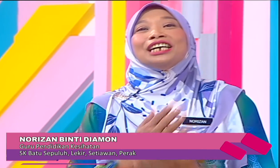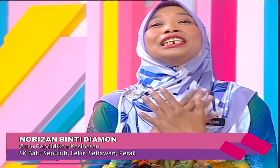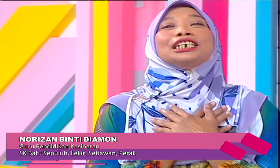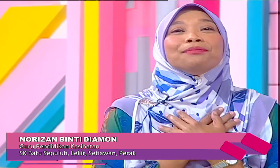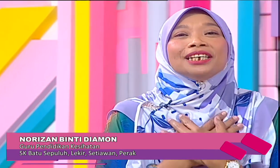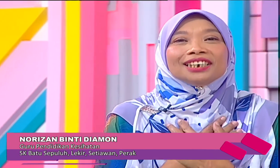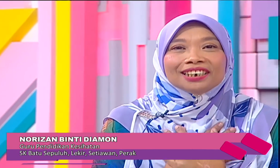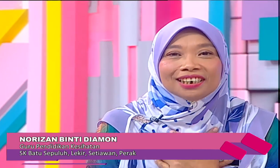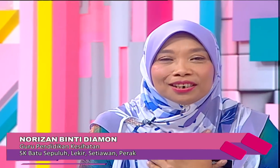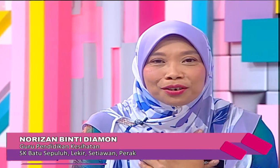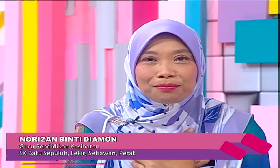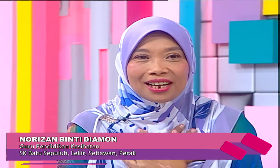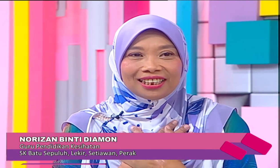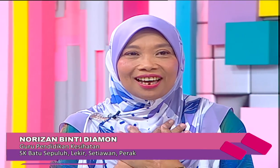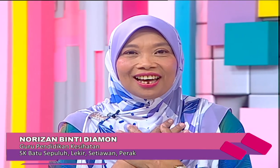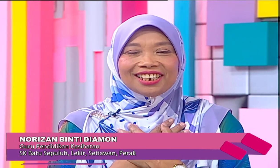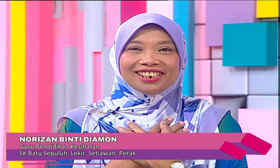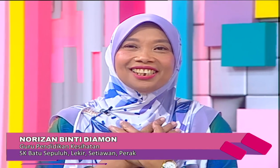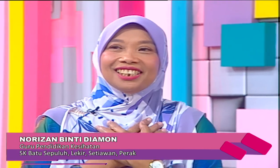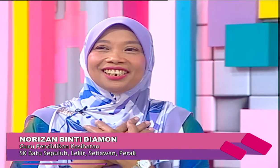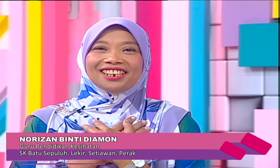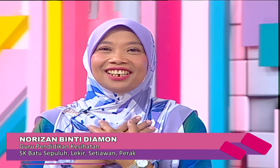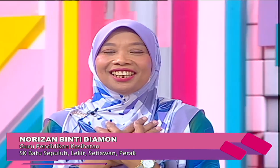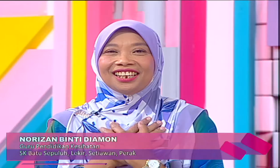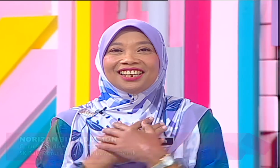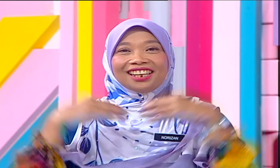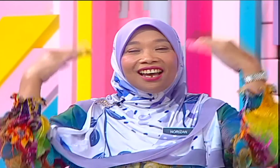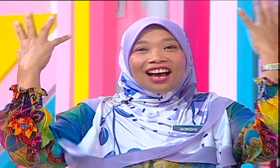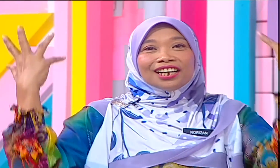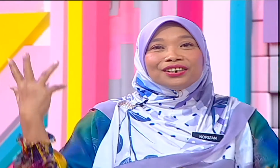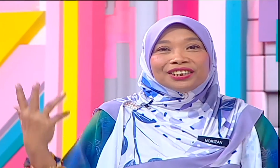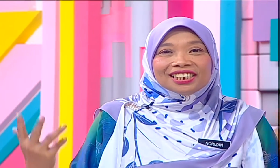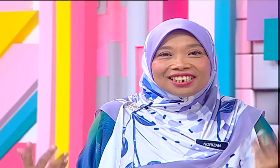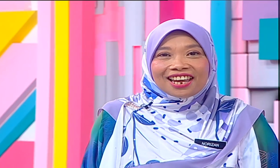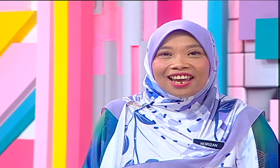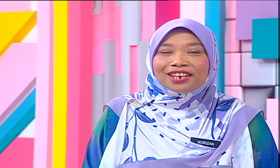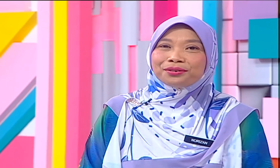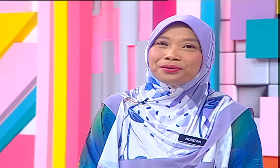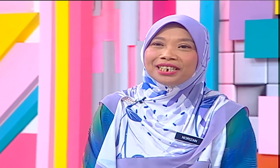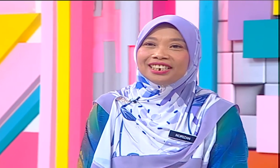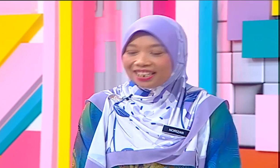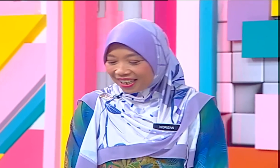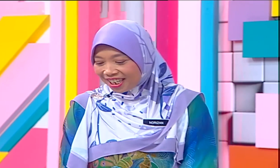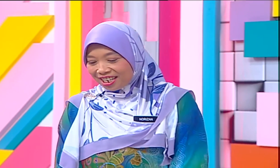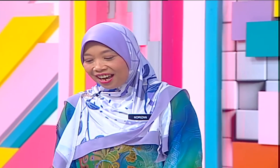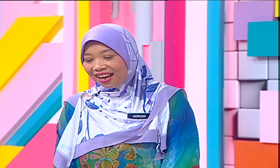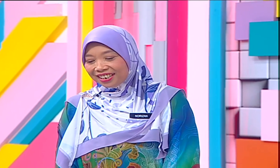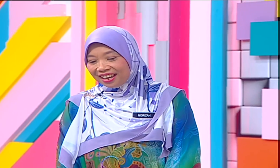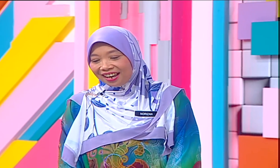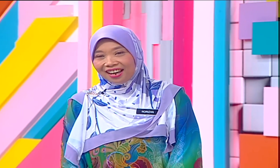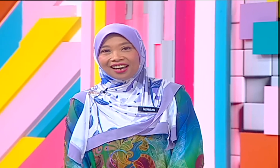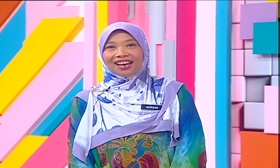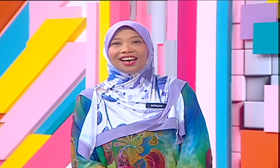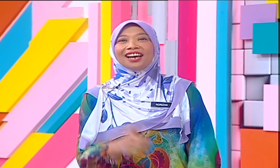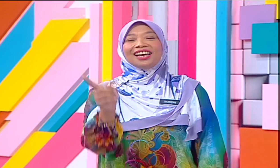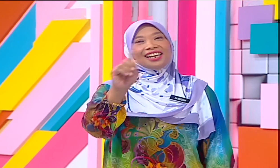kejadian demi kehormatan diri. Anggota seksual dijaga.